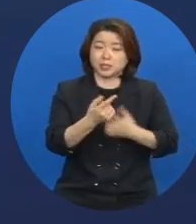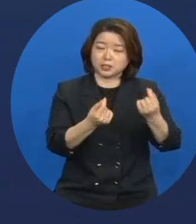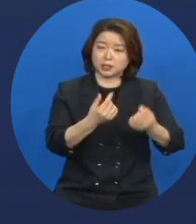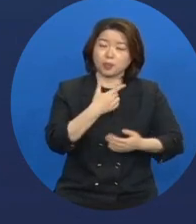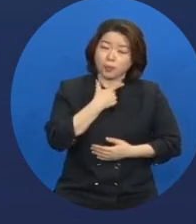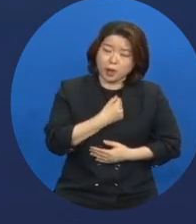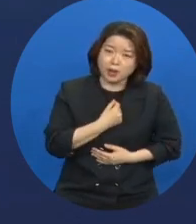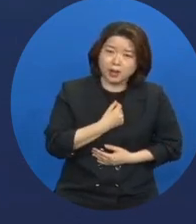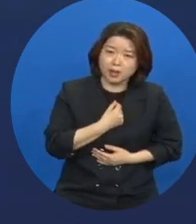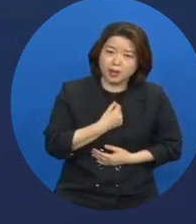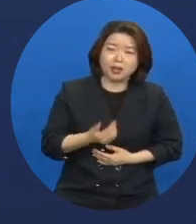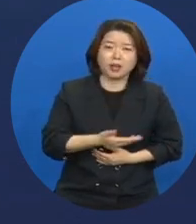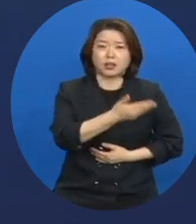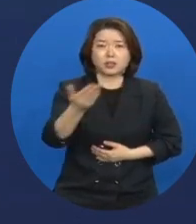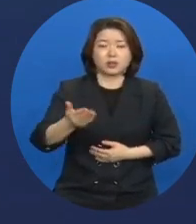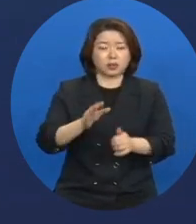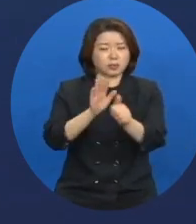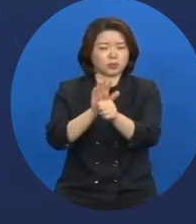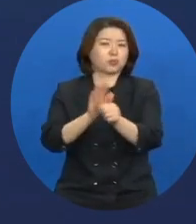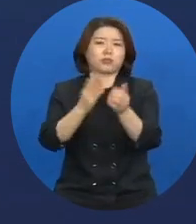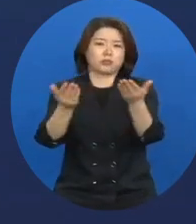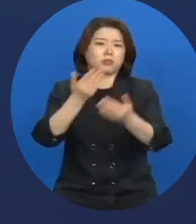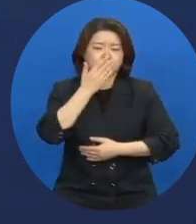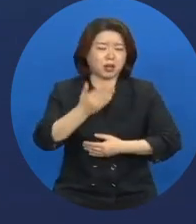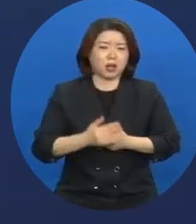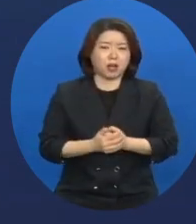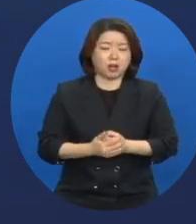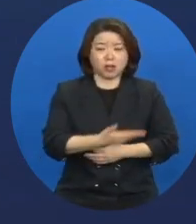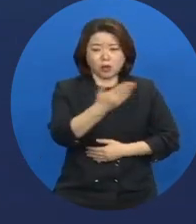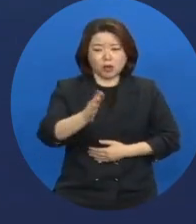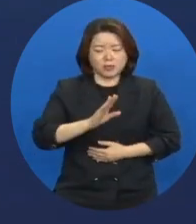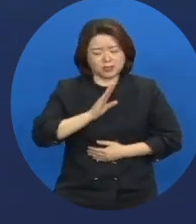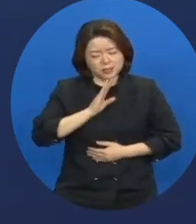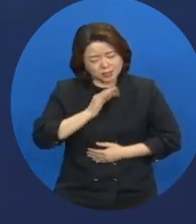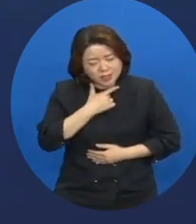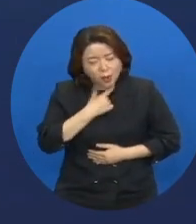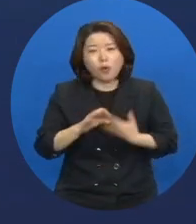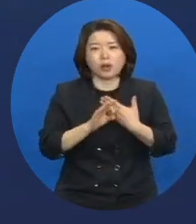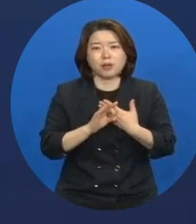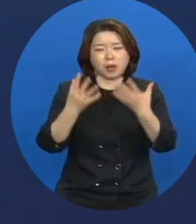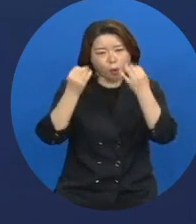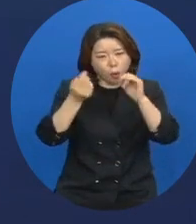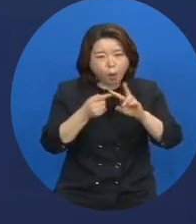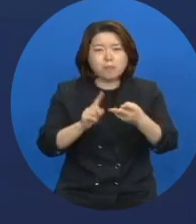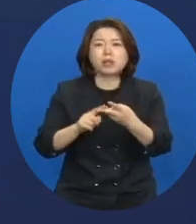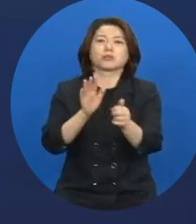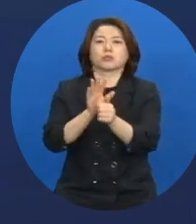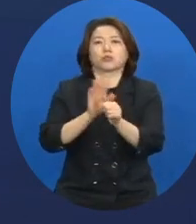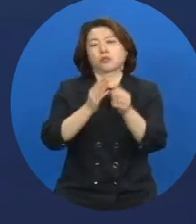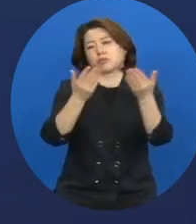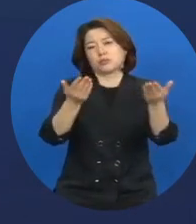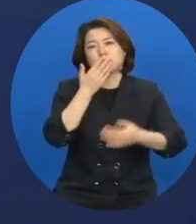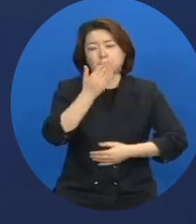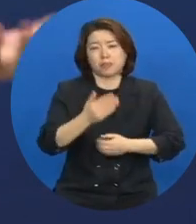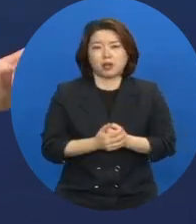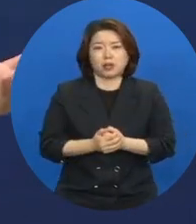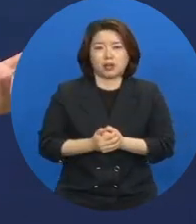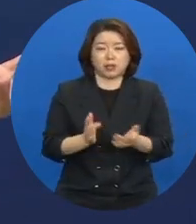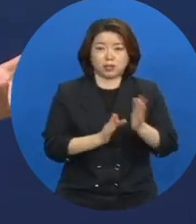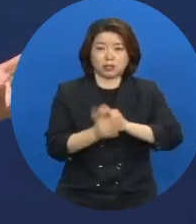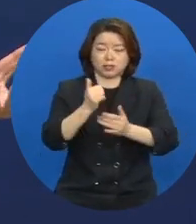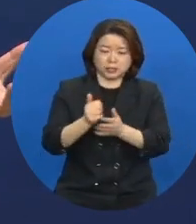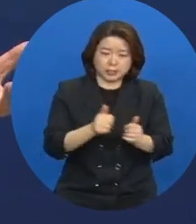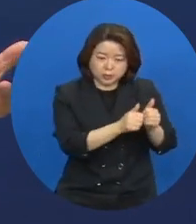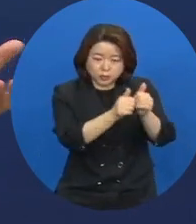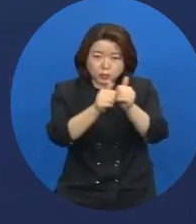싶습니까? 여러분을 도와드릴 수 있습니다. 여러분이 정말 원하시면 얼마든지 도와드릴 수 있습니다. 예수 동행